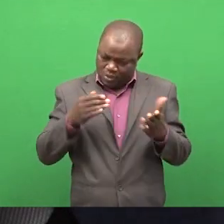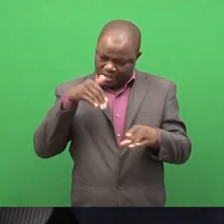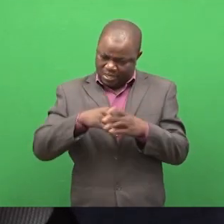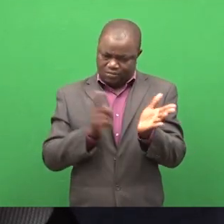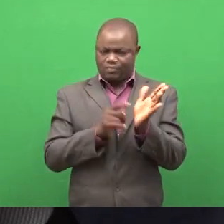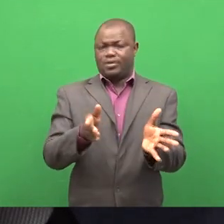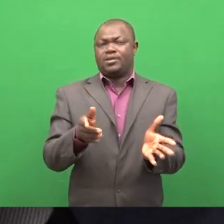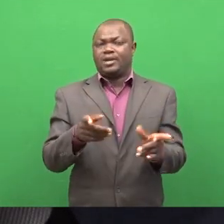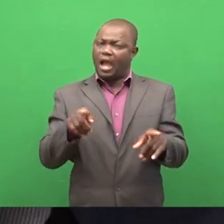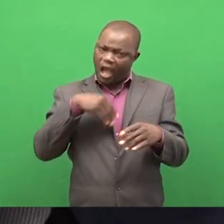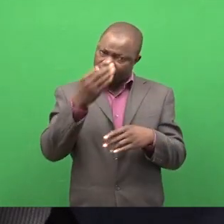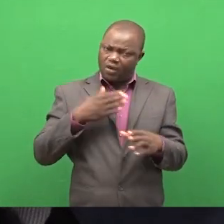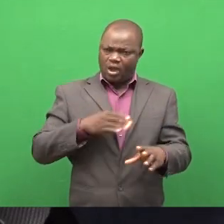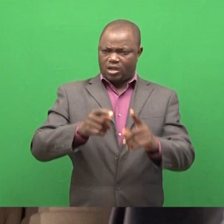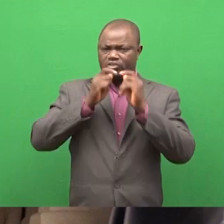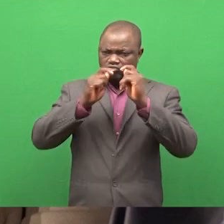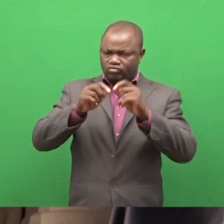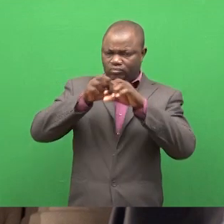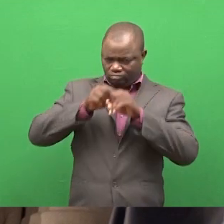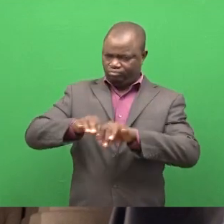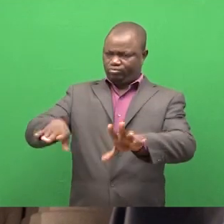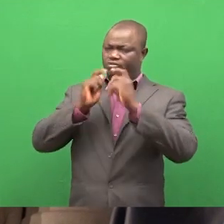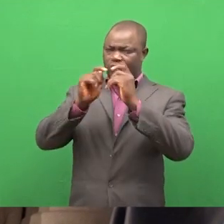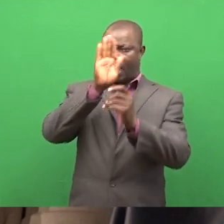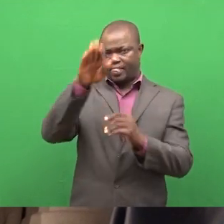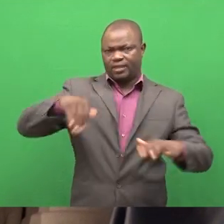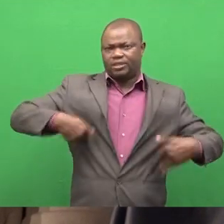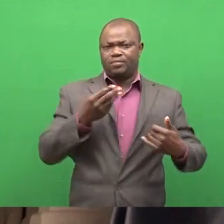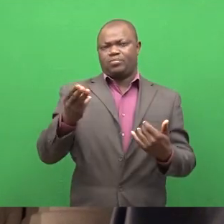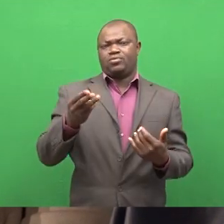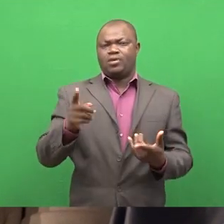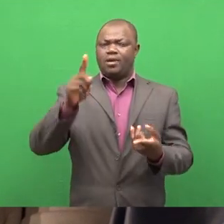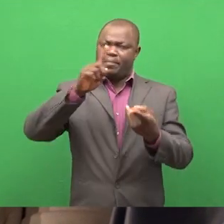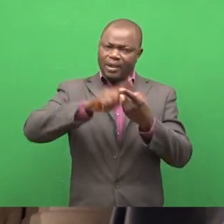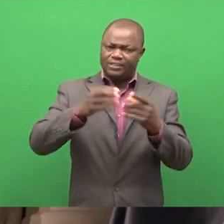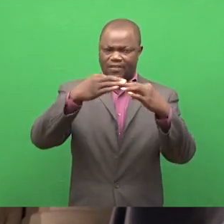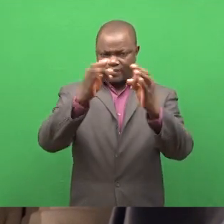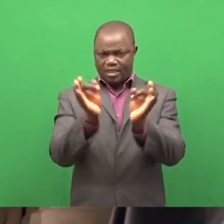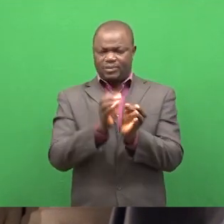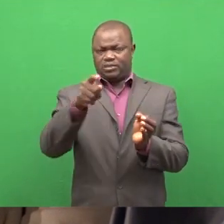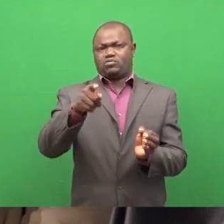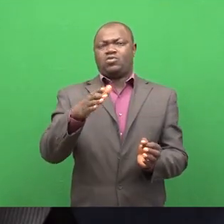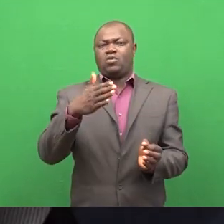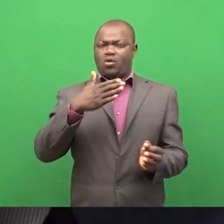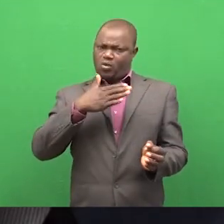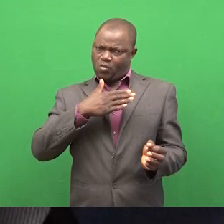kuti vakwanisewo kuzodzidzisawo vamwe vavo ende uyezve kuti mhuri dzavo